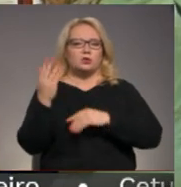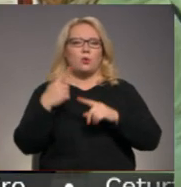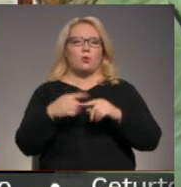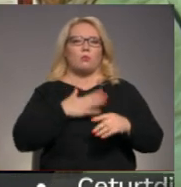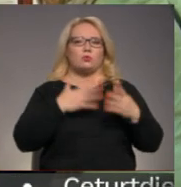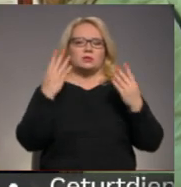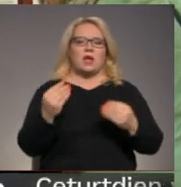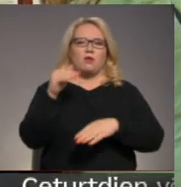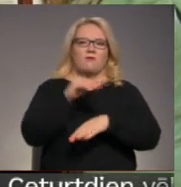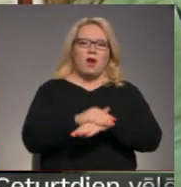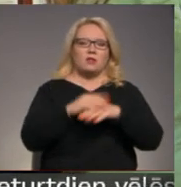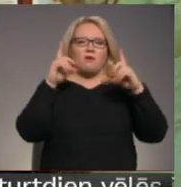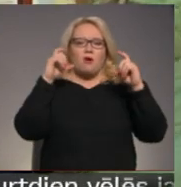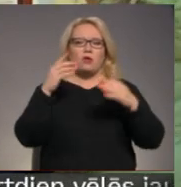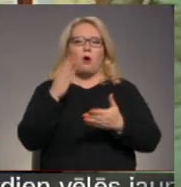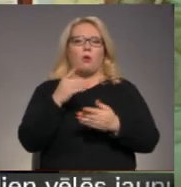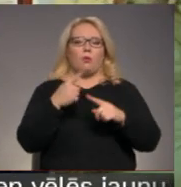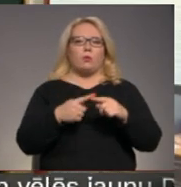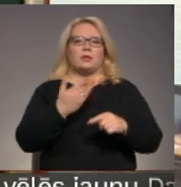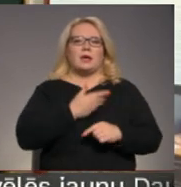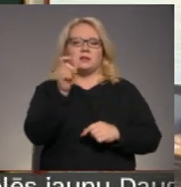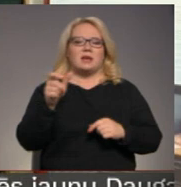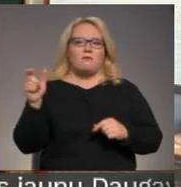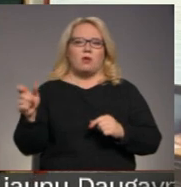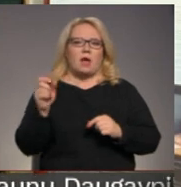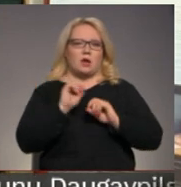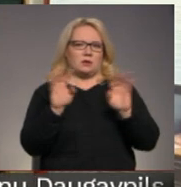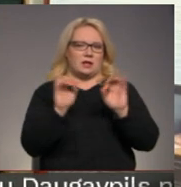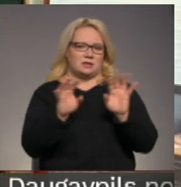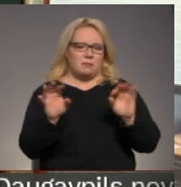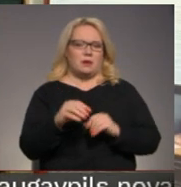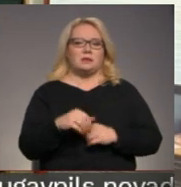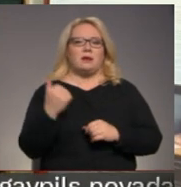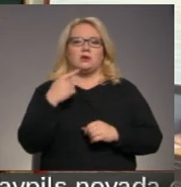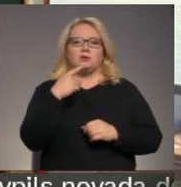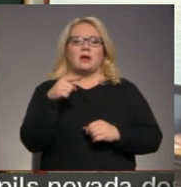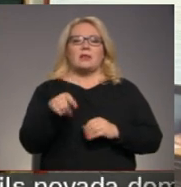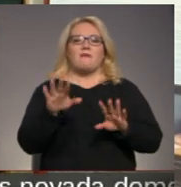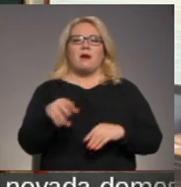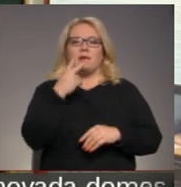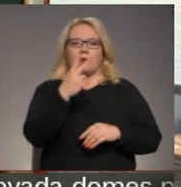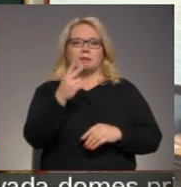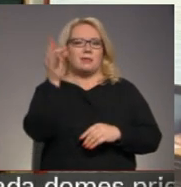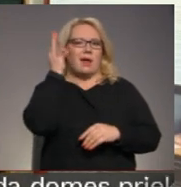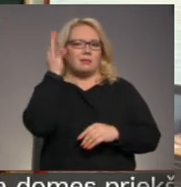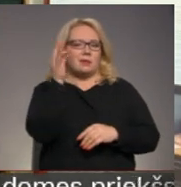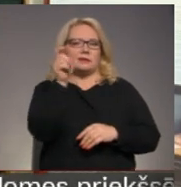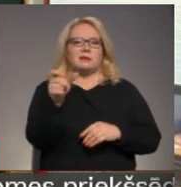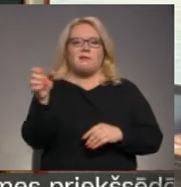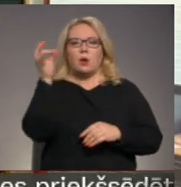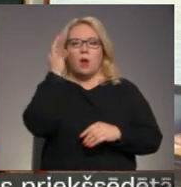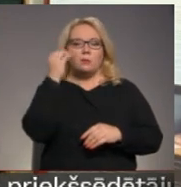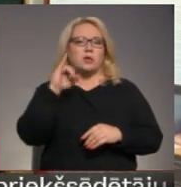fakti, foto un iedzīvotāju liecības. Tā skaitā, piemēram, šeit var redzēt atmiņas. Cilvēku atmiņas,